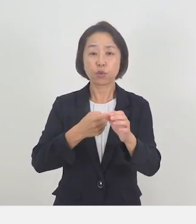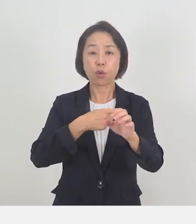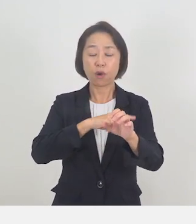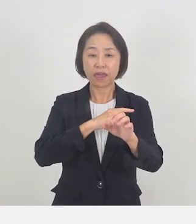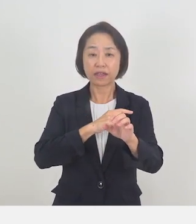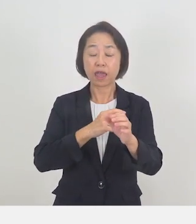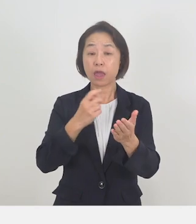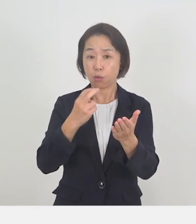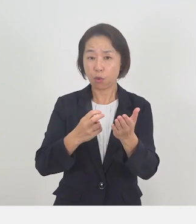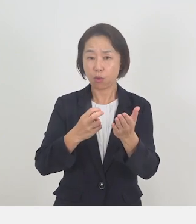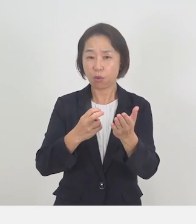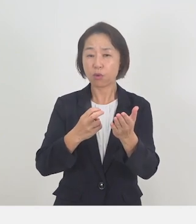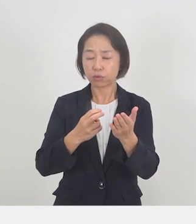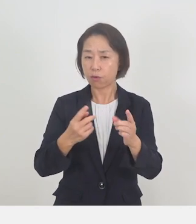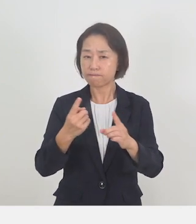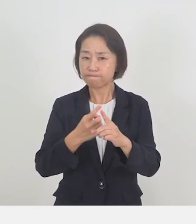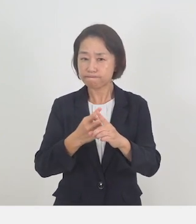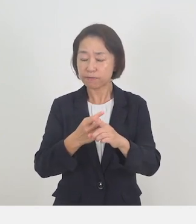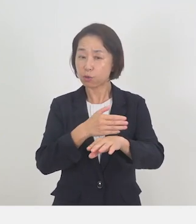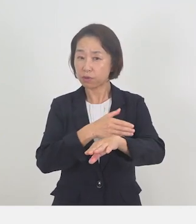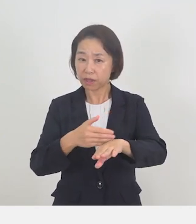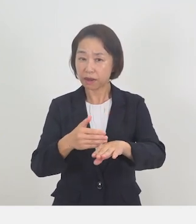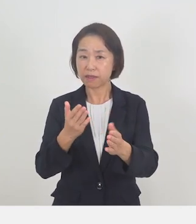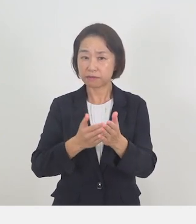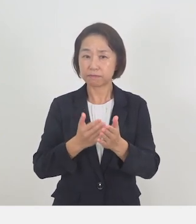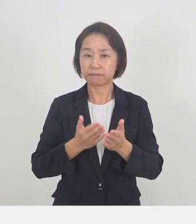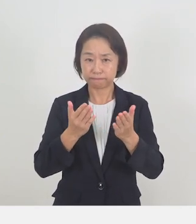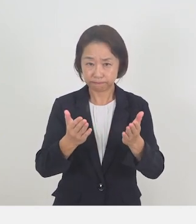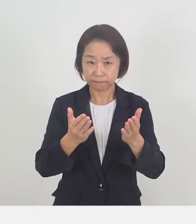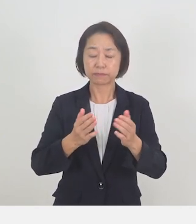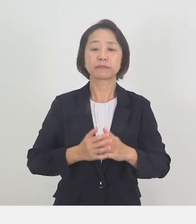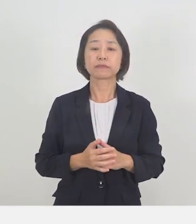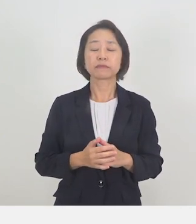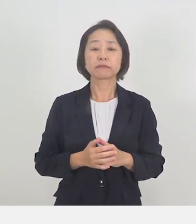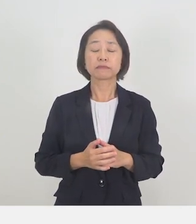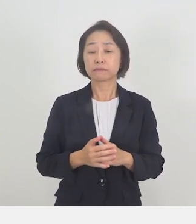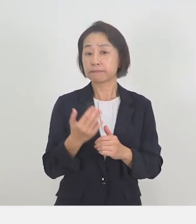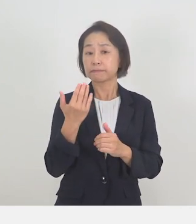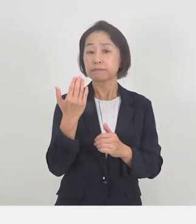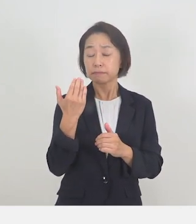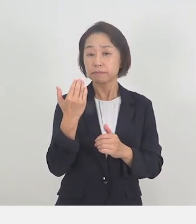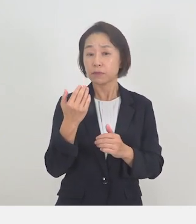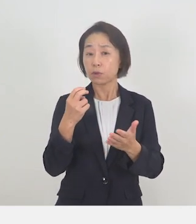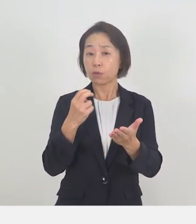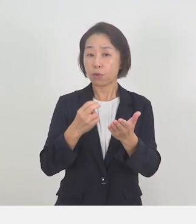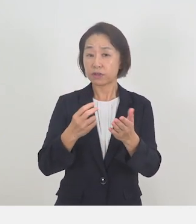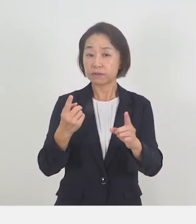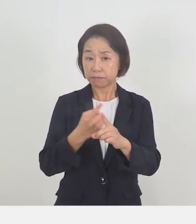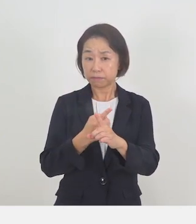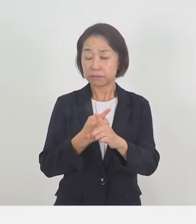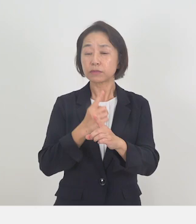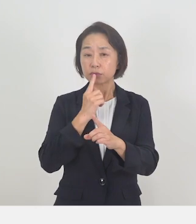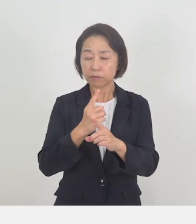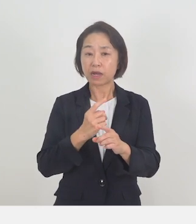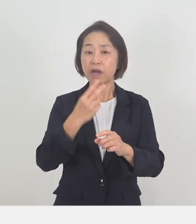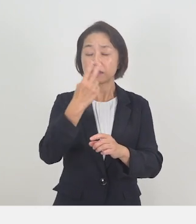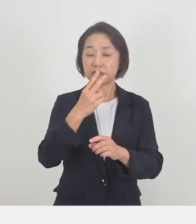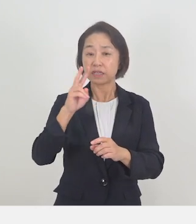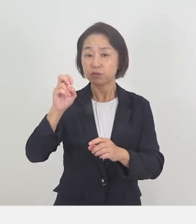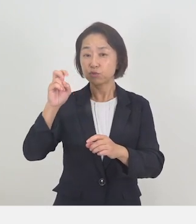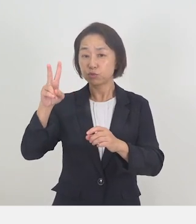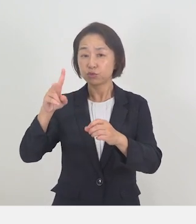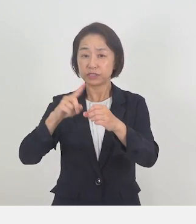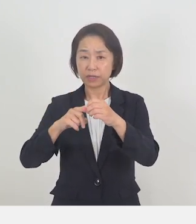の最近の改正の流れについて説明いたします直近で同法が改正されたのは2022年6